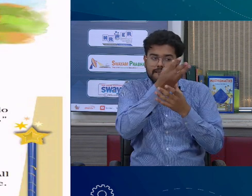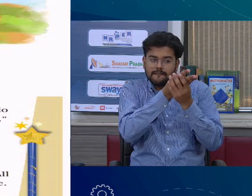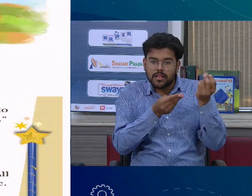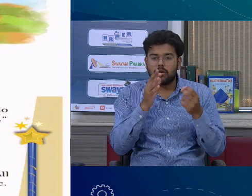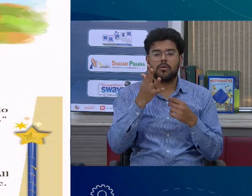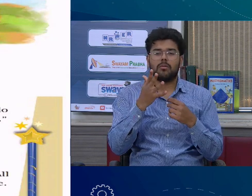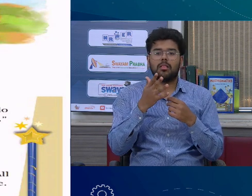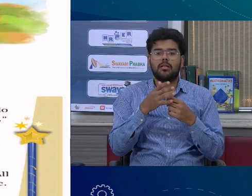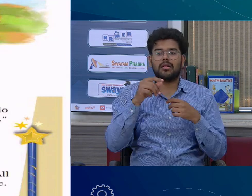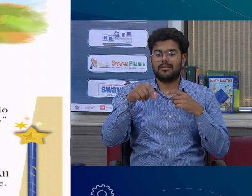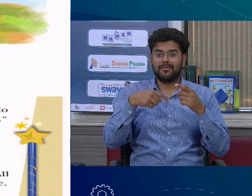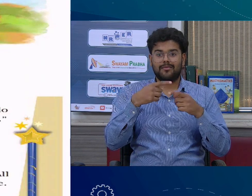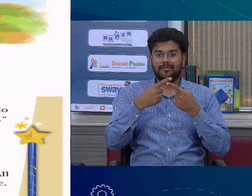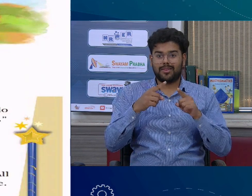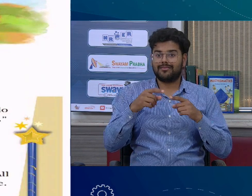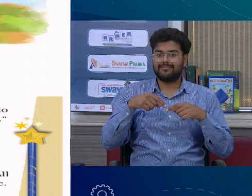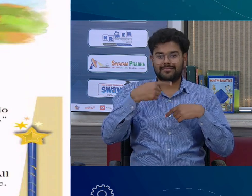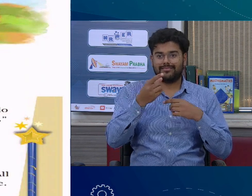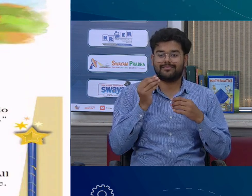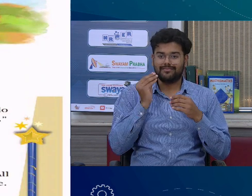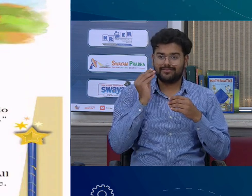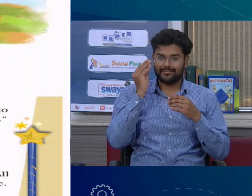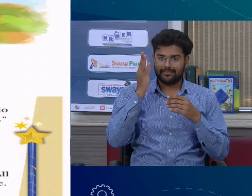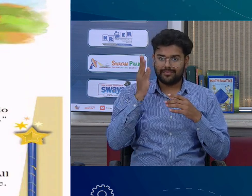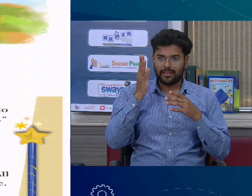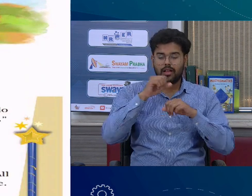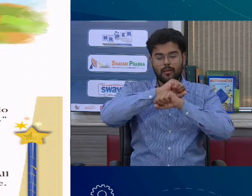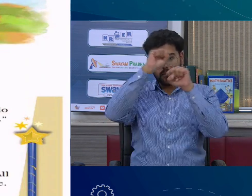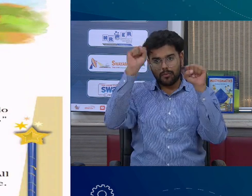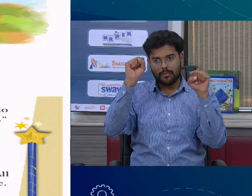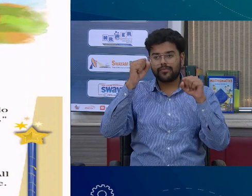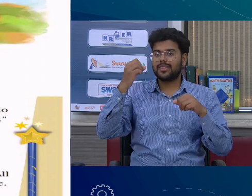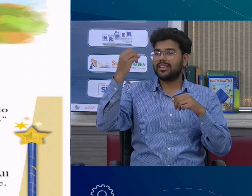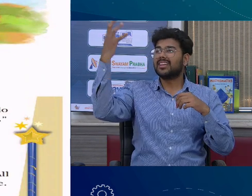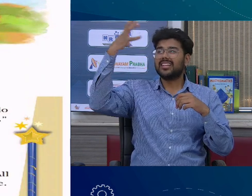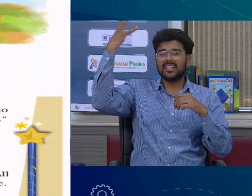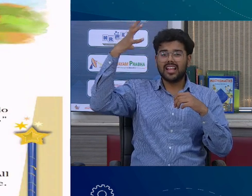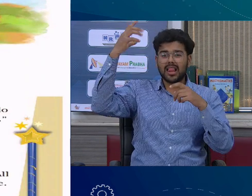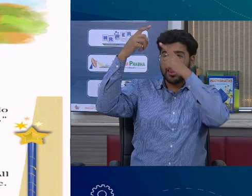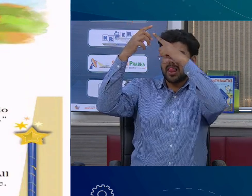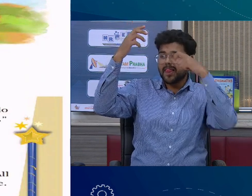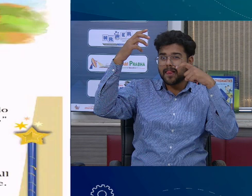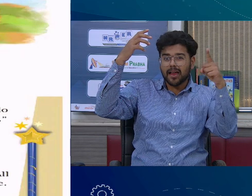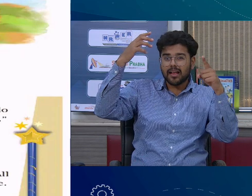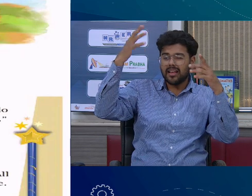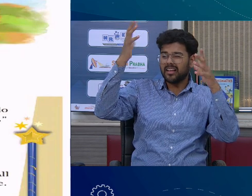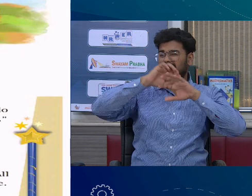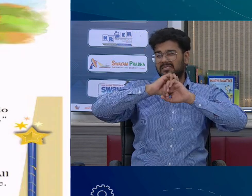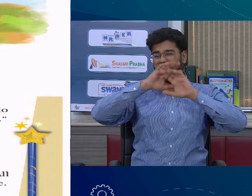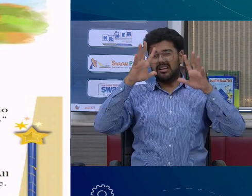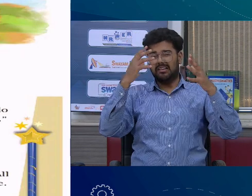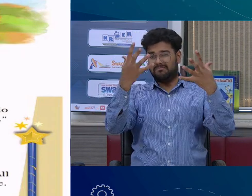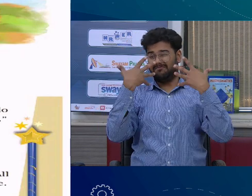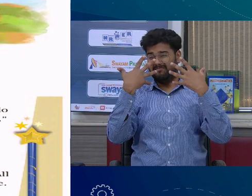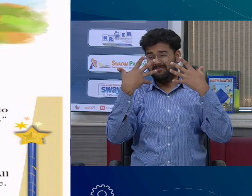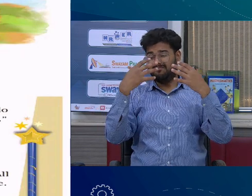के चमकती रोशनी जब इन ग्लास पे पड़ा तो ये ग्लासेस भी चमकने लगे. आपको पता है बच्चे, जब सूरज की किरणें किसी भी ग्लास